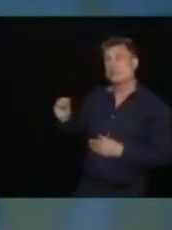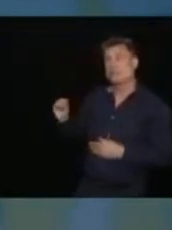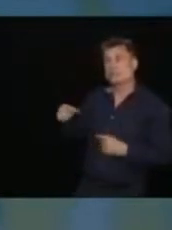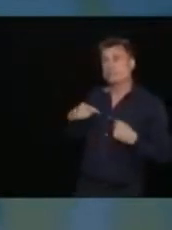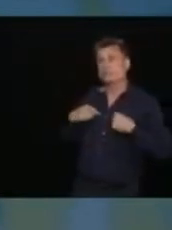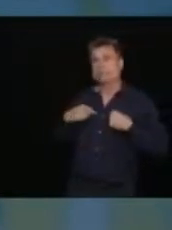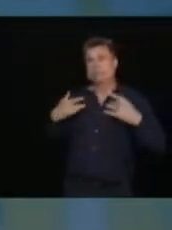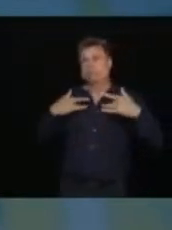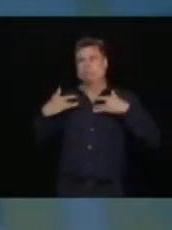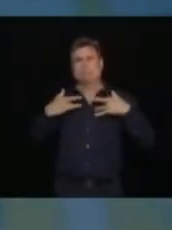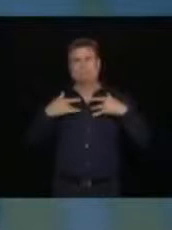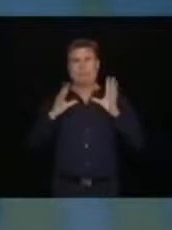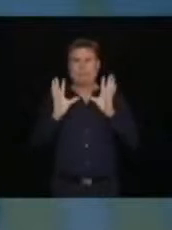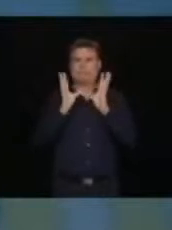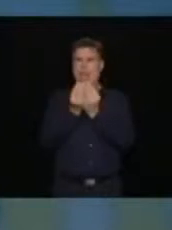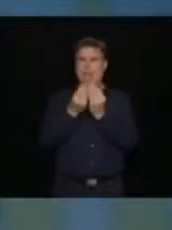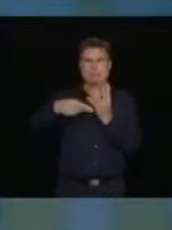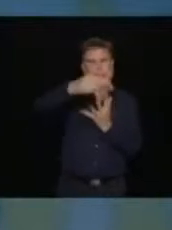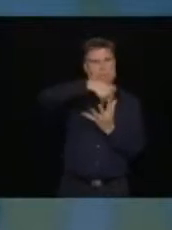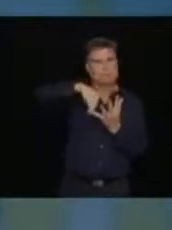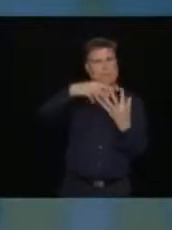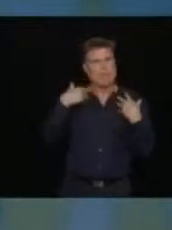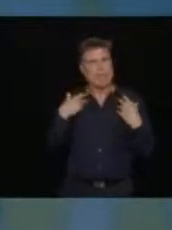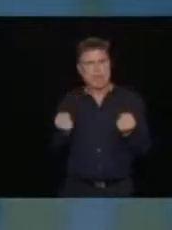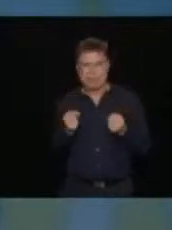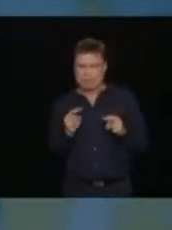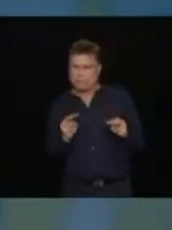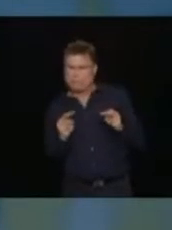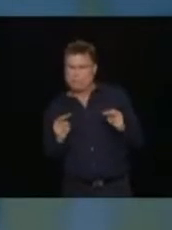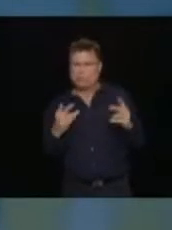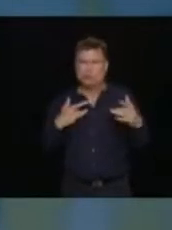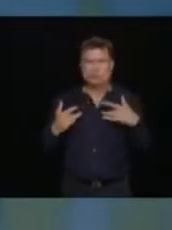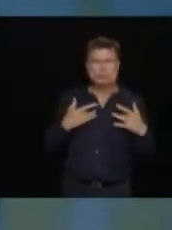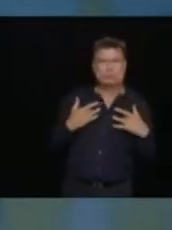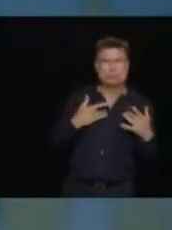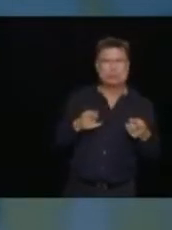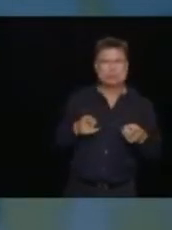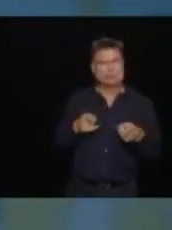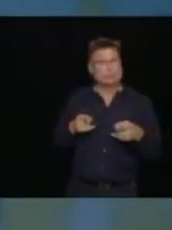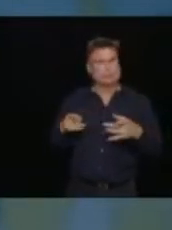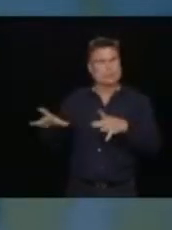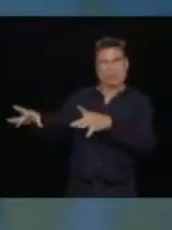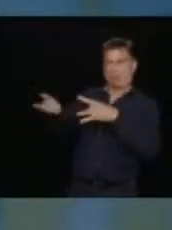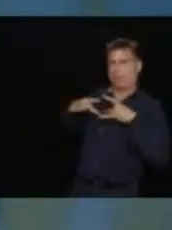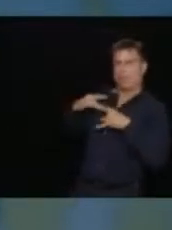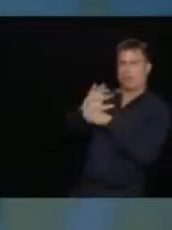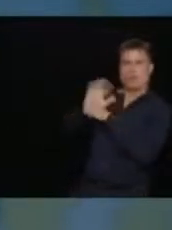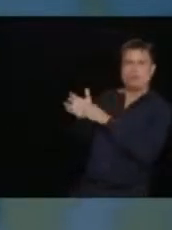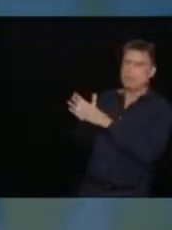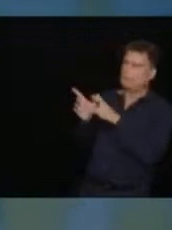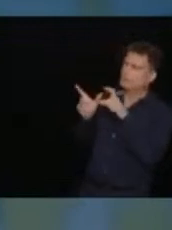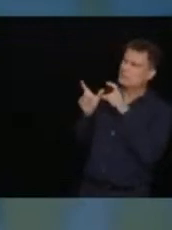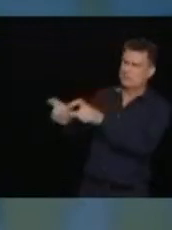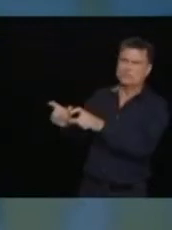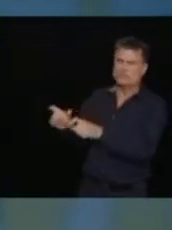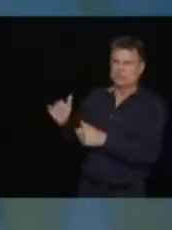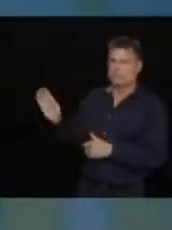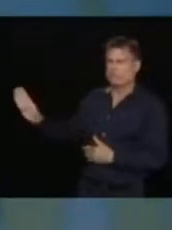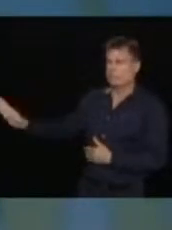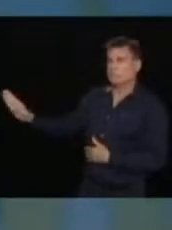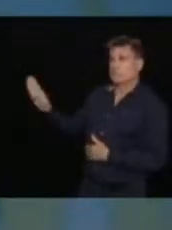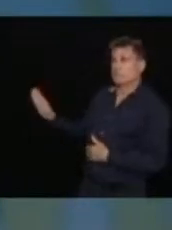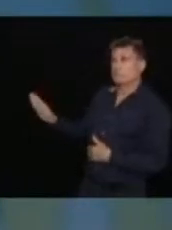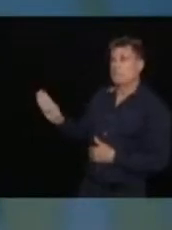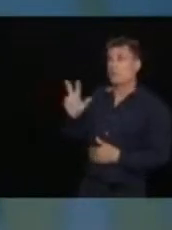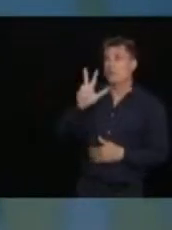就更加关心自己家里边有老年人啊，或者是受病毒攻击的人。那么